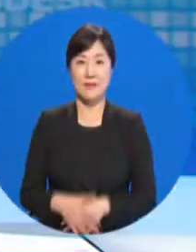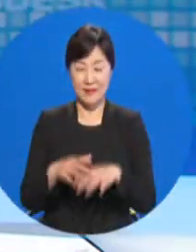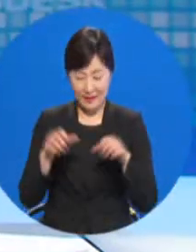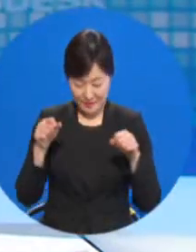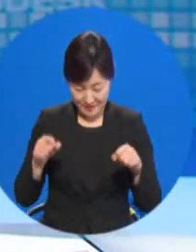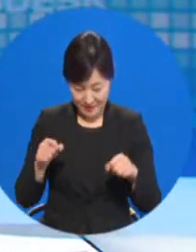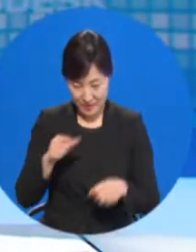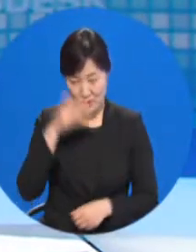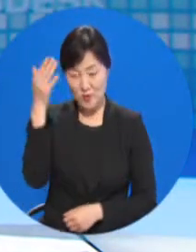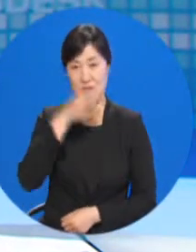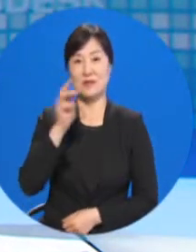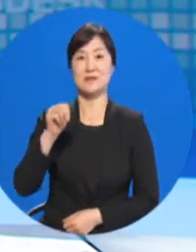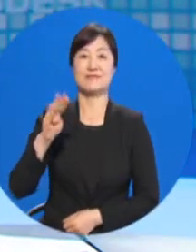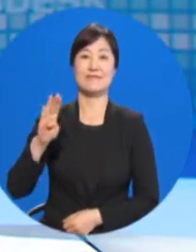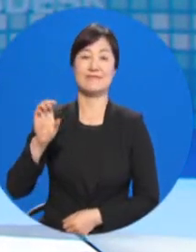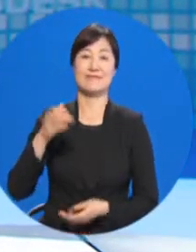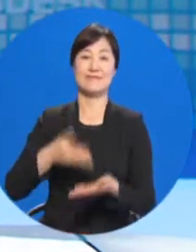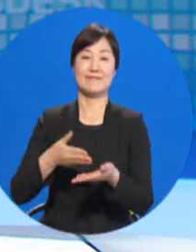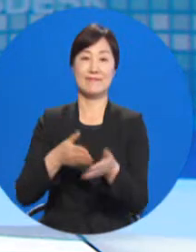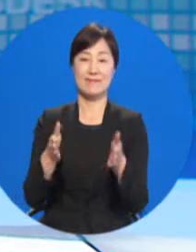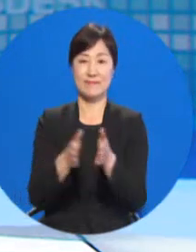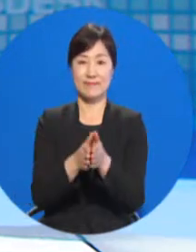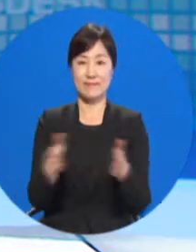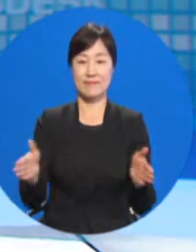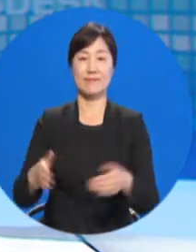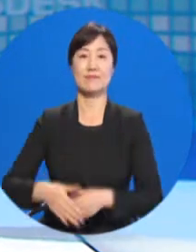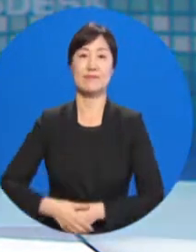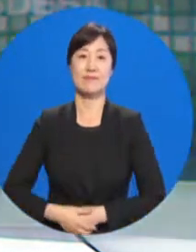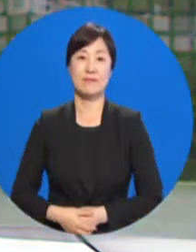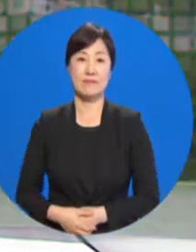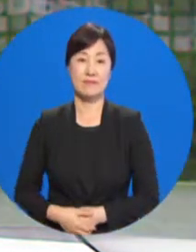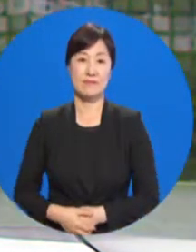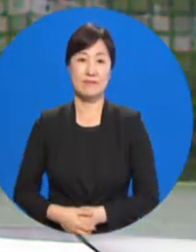여러분 안녕하십니까? 수요일 밤 여수 MBC 뉴스데스크입니다.